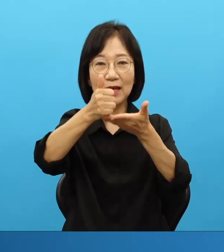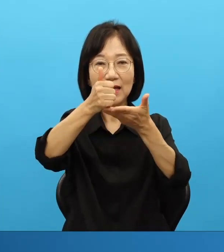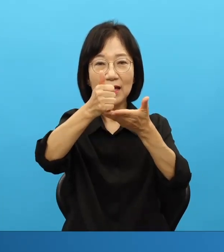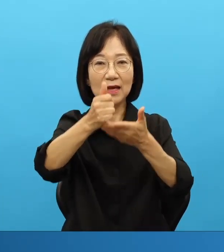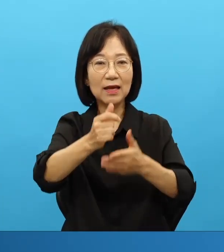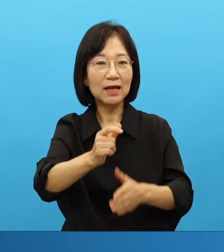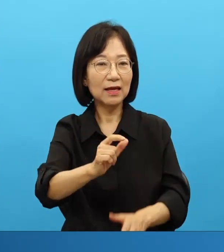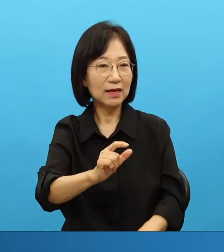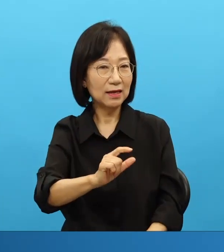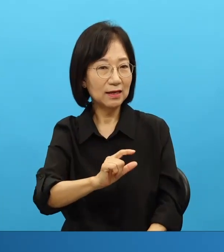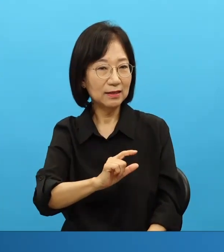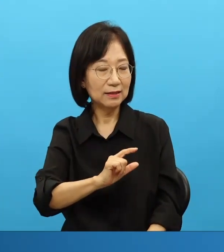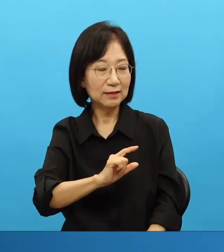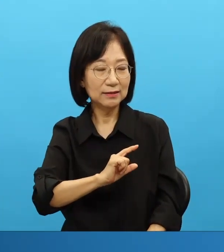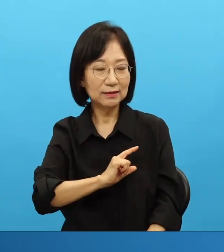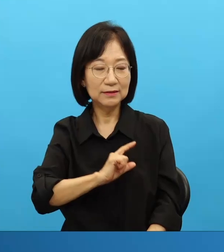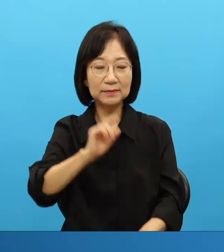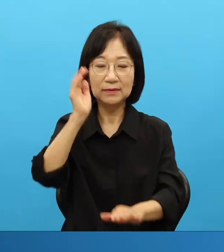예수의